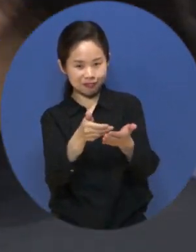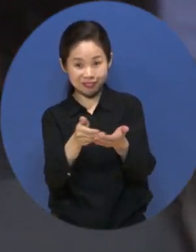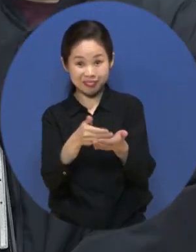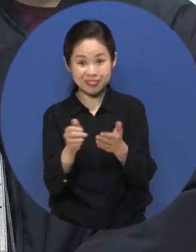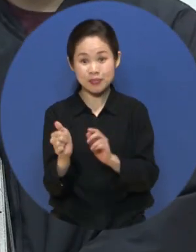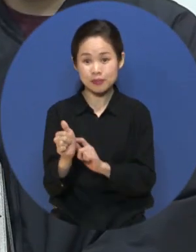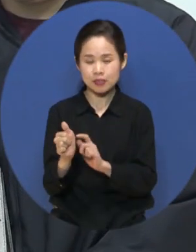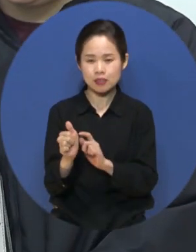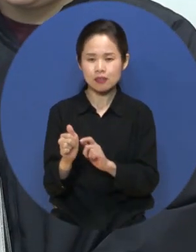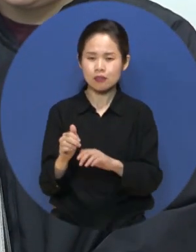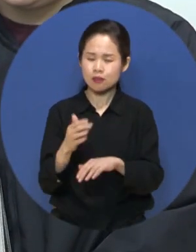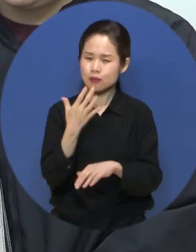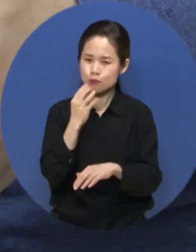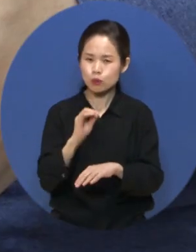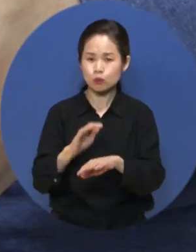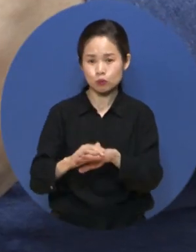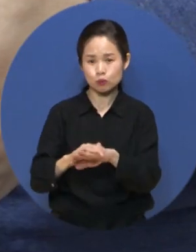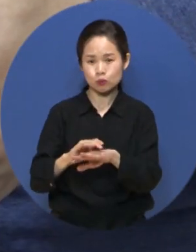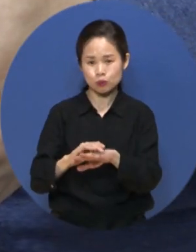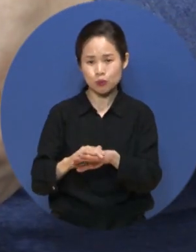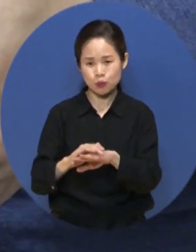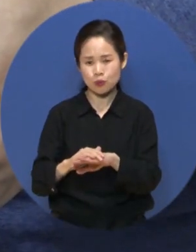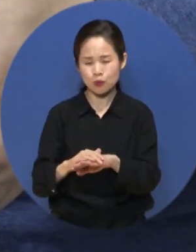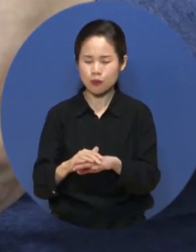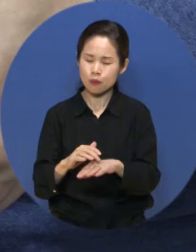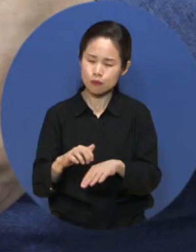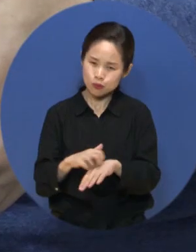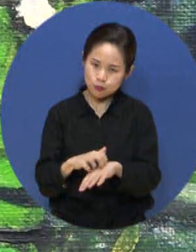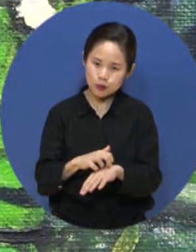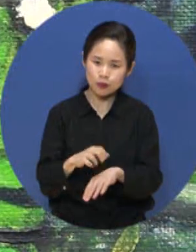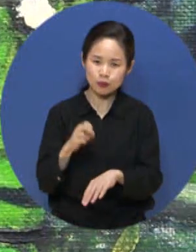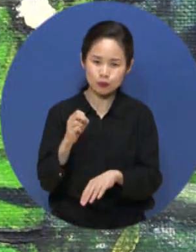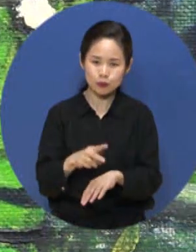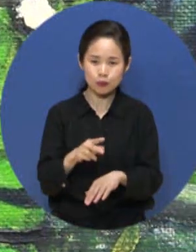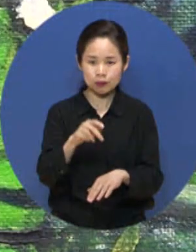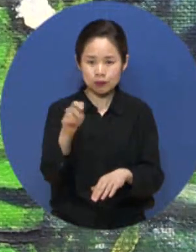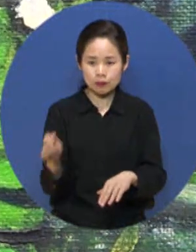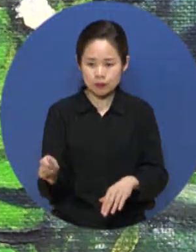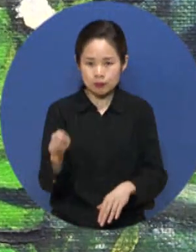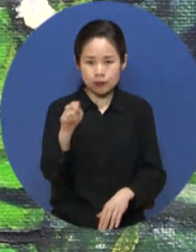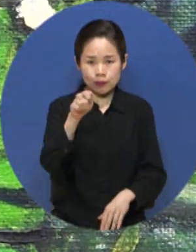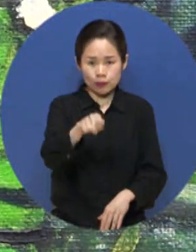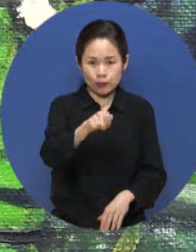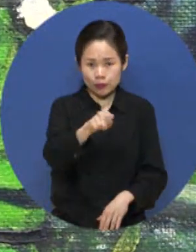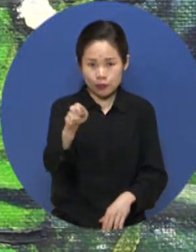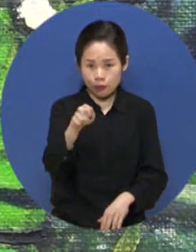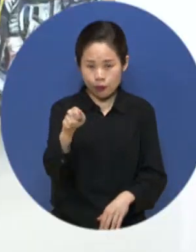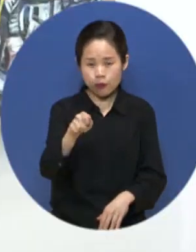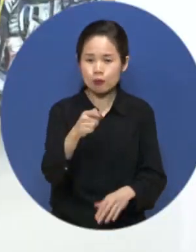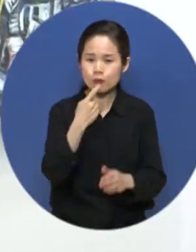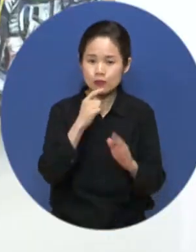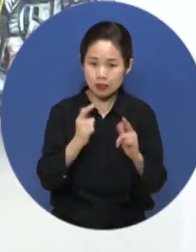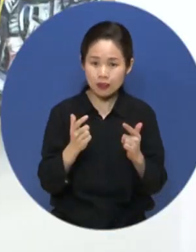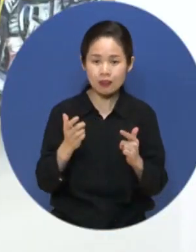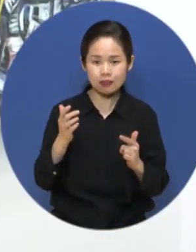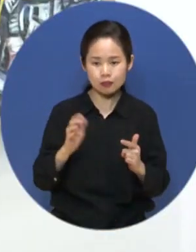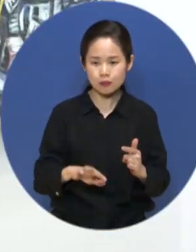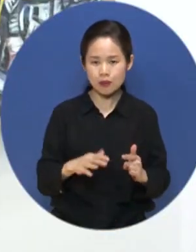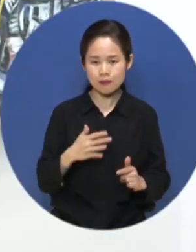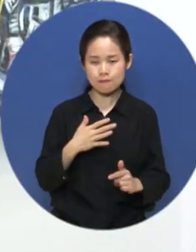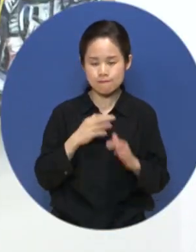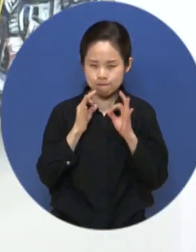손이 불편하고 붓의 터치가 쉽지 않아도 누구보다 정확하고 섬세하게 자신의 생각을 표현해내는데요.